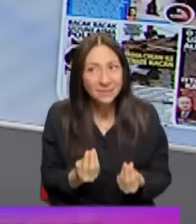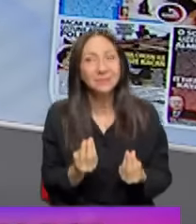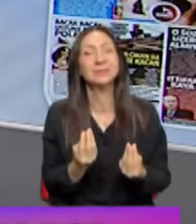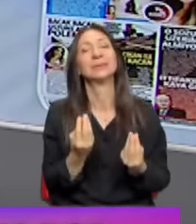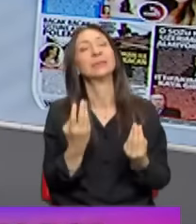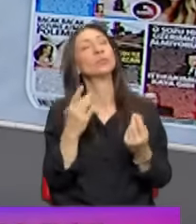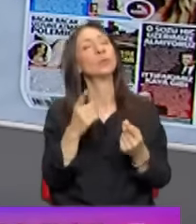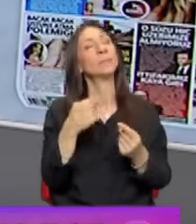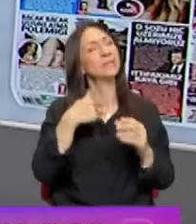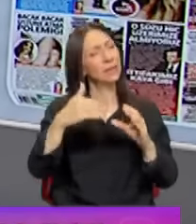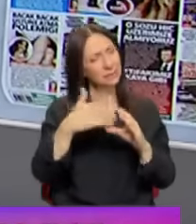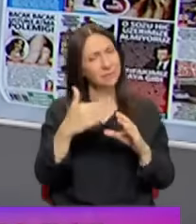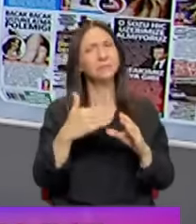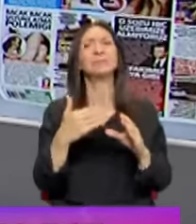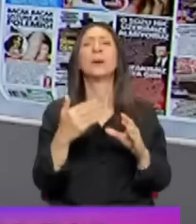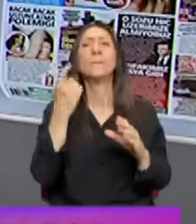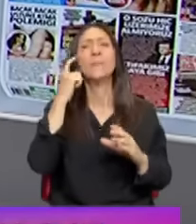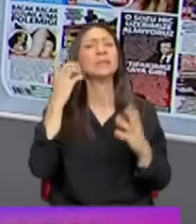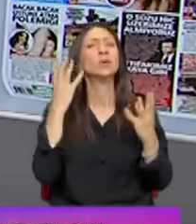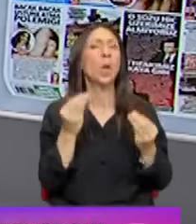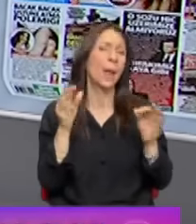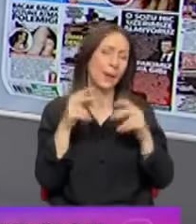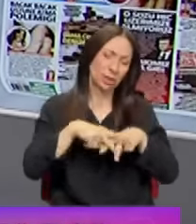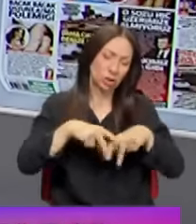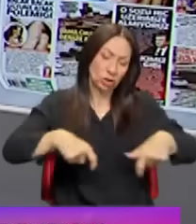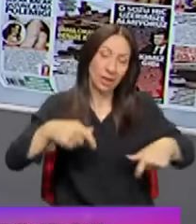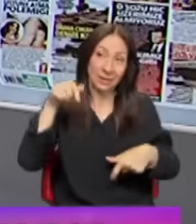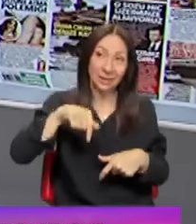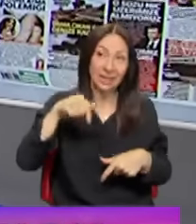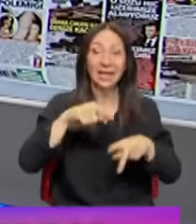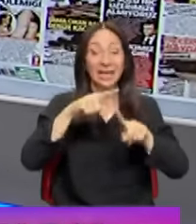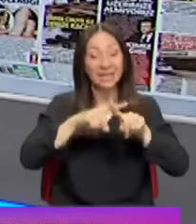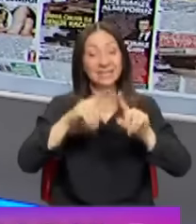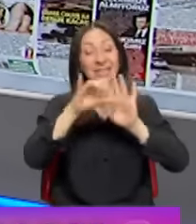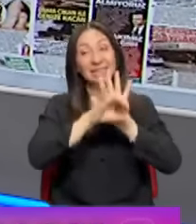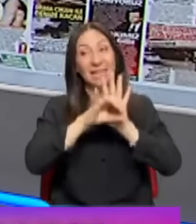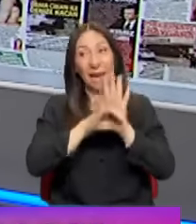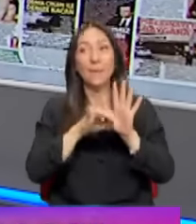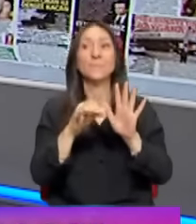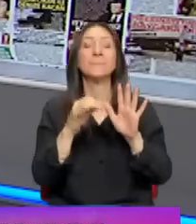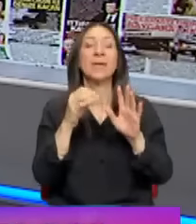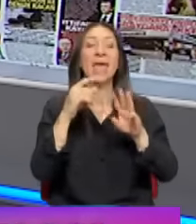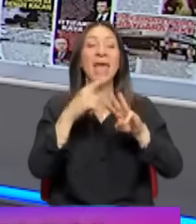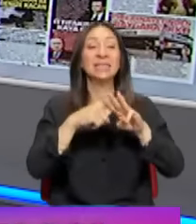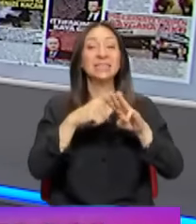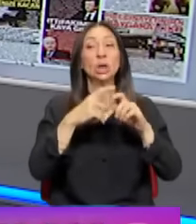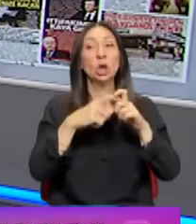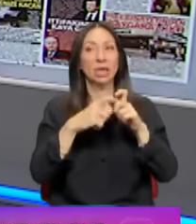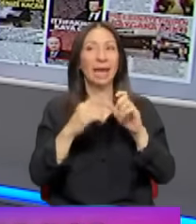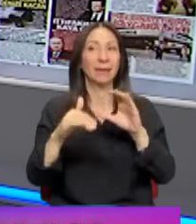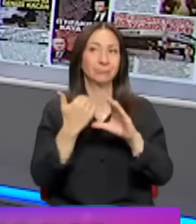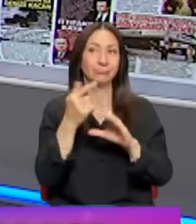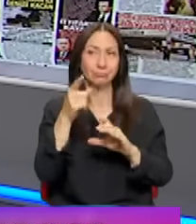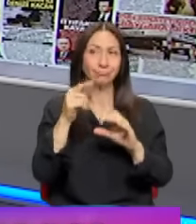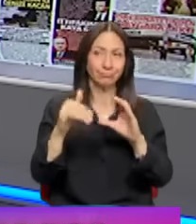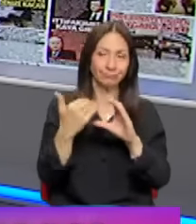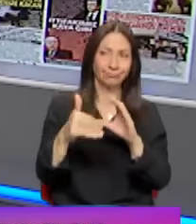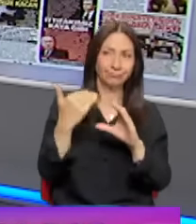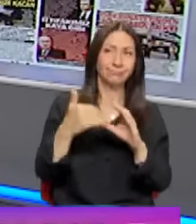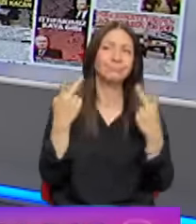getireceksinizdir. Bunları bize yazın, gönderin. Mantık olarak başlığını attık. X ve Instagram hesabımız Ezgi Gözeger'dir. Buralardan